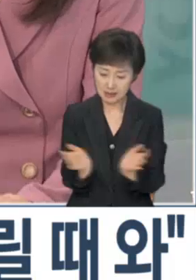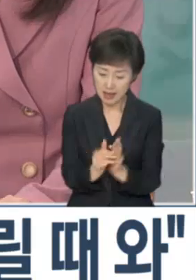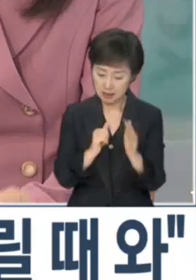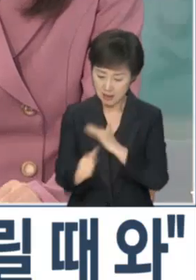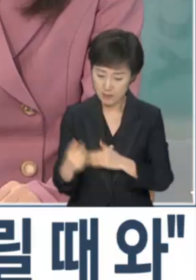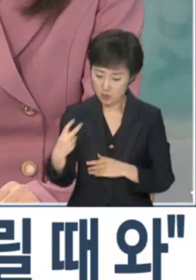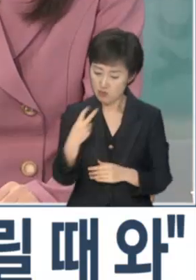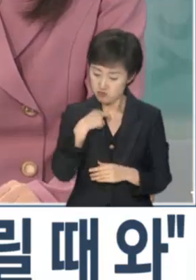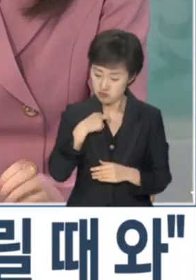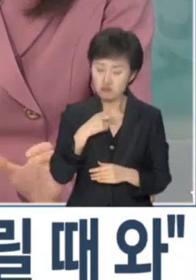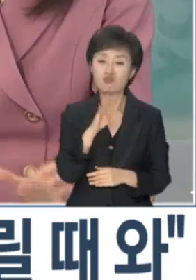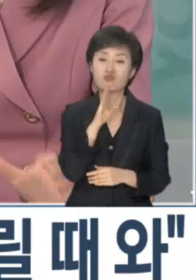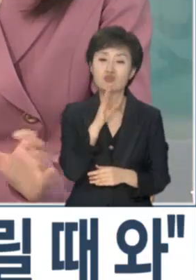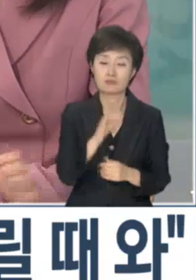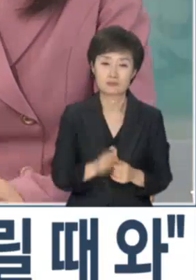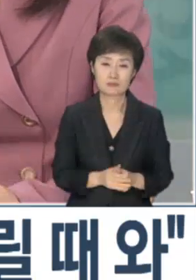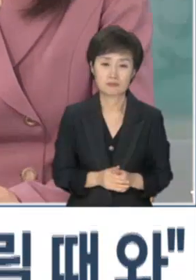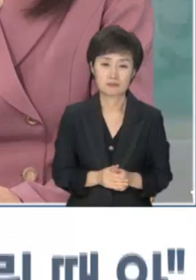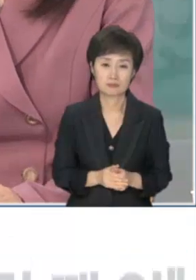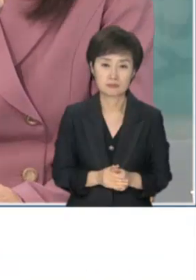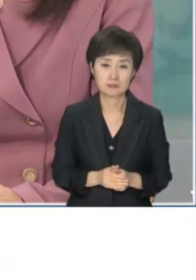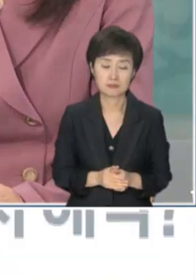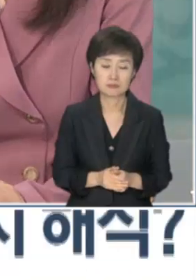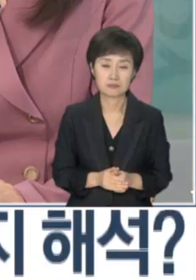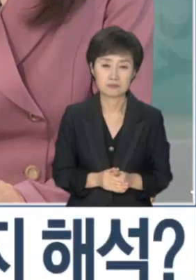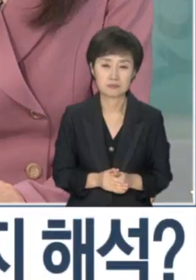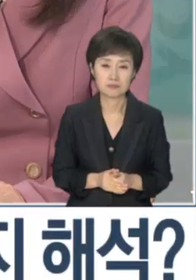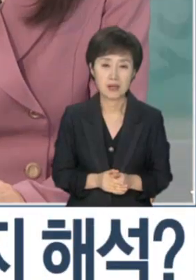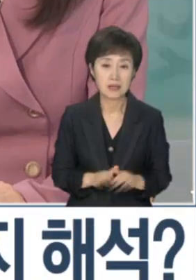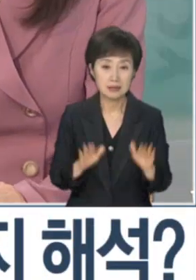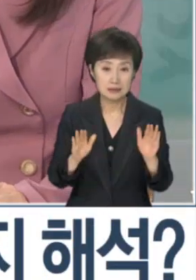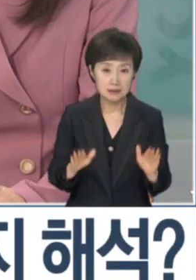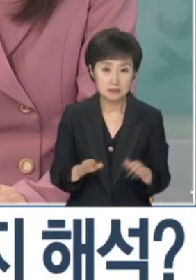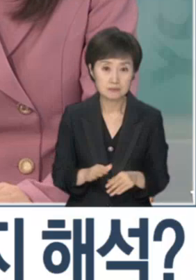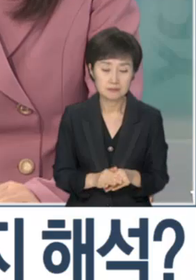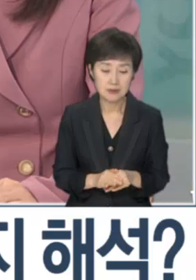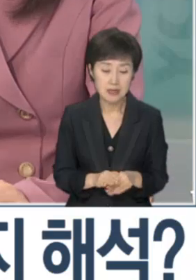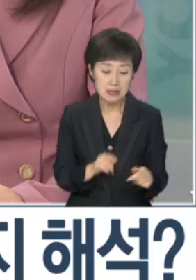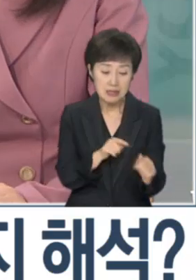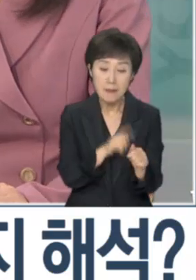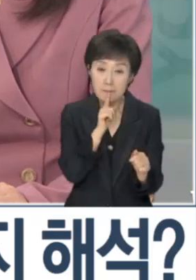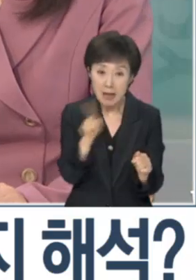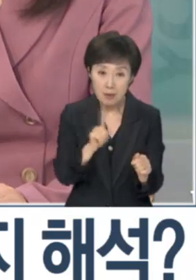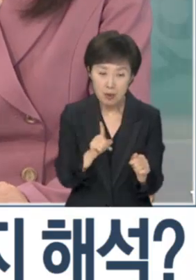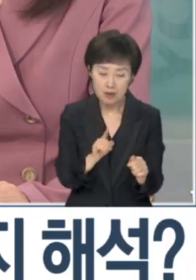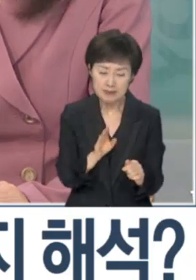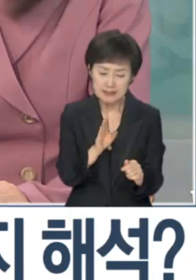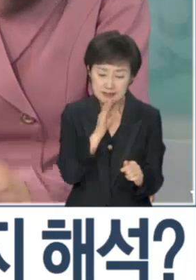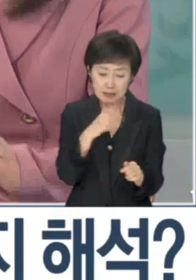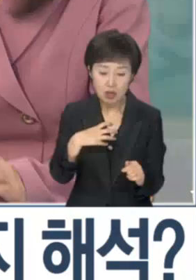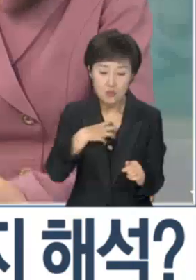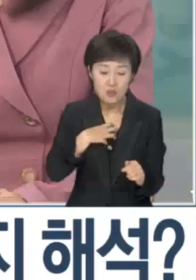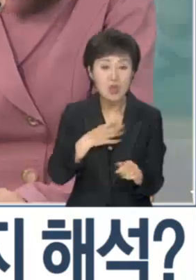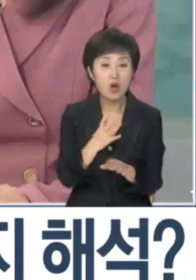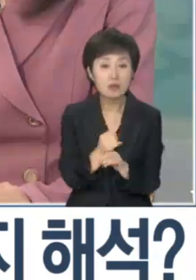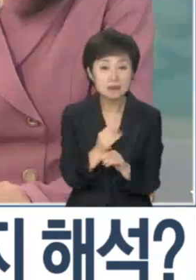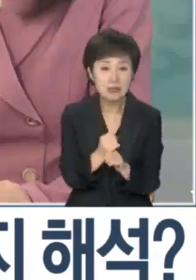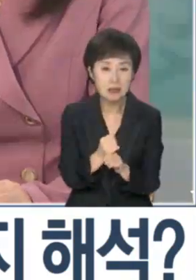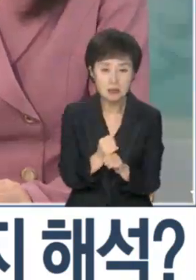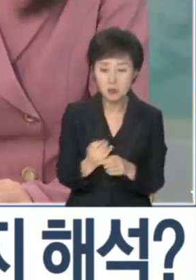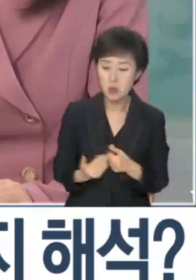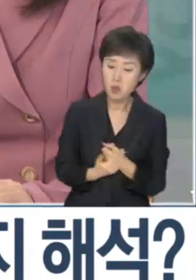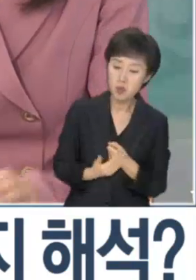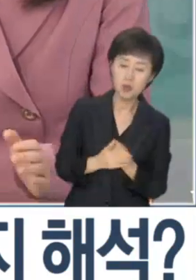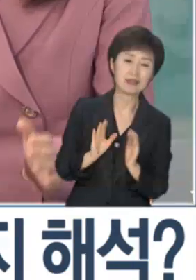오늘 나왔던 이야기들 중에 뭐 새로운 길 뭐 이런 이야기도 있었지만 진짜 위기는 과도하게 계산하고 몸살일 때 온다 이런 말씀을